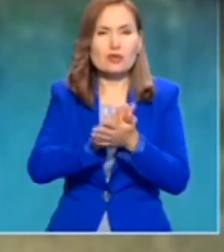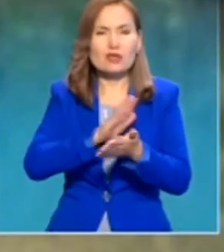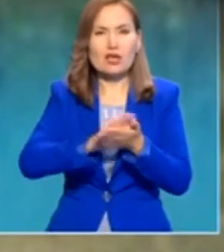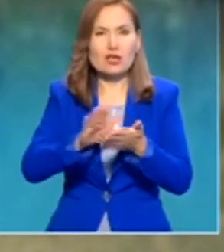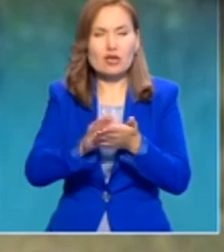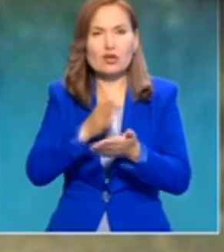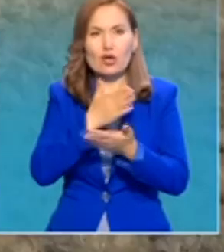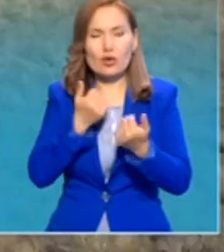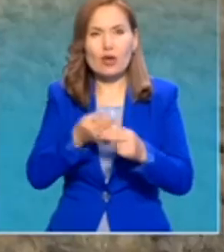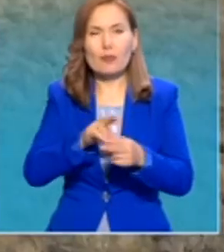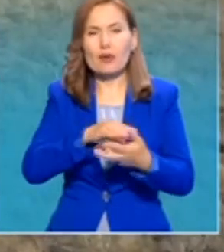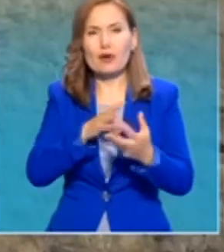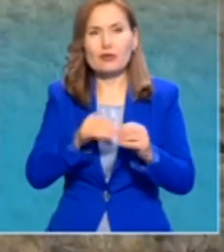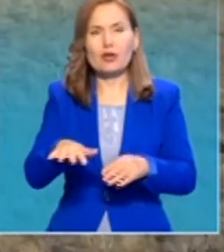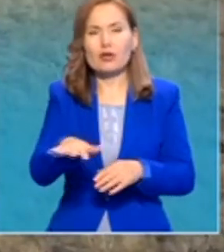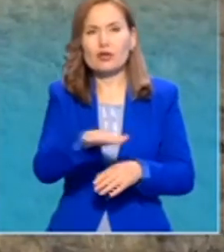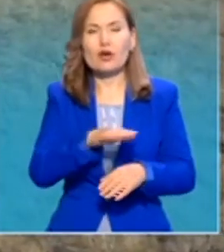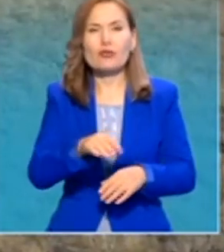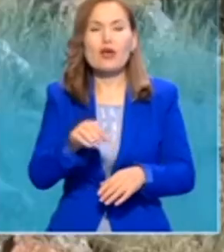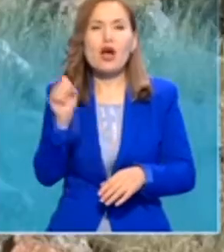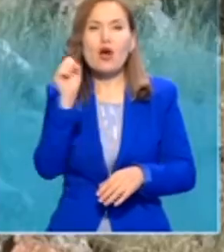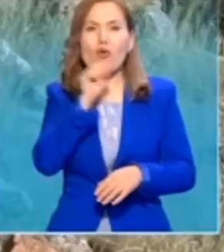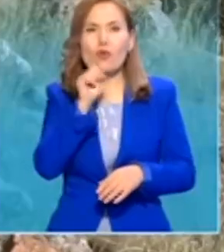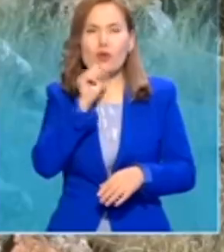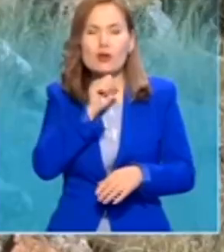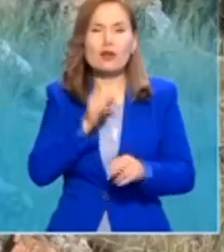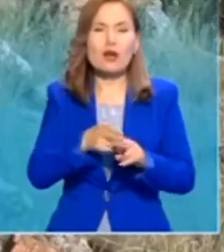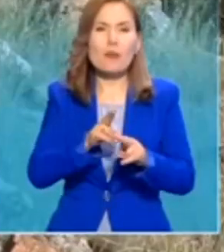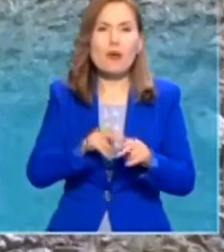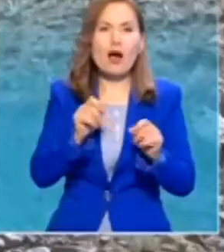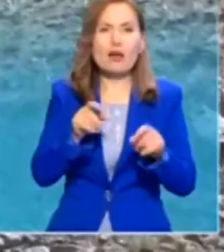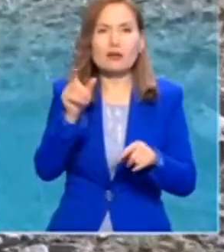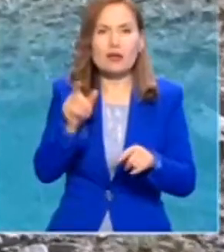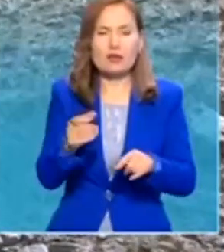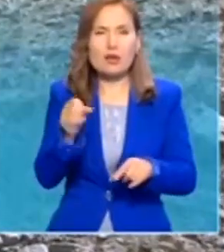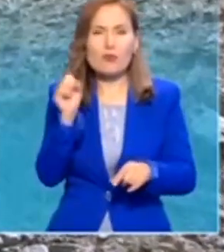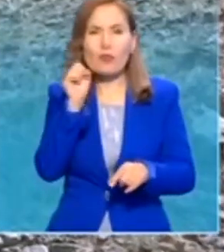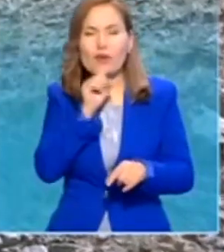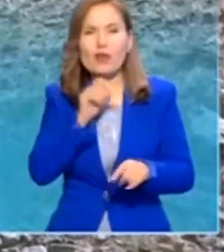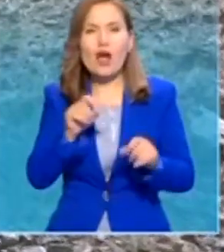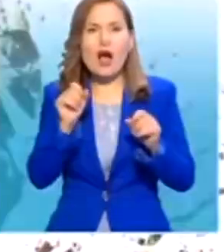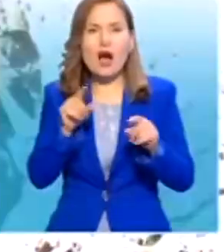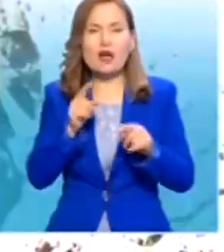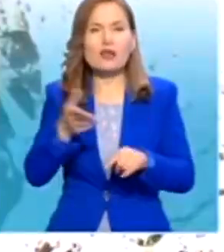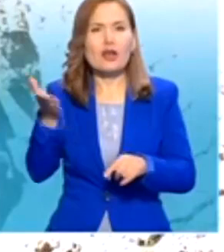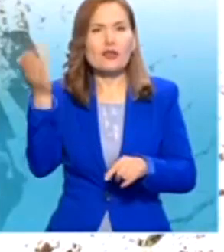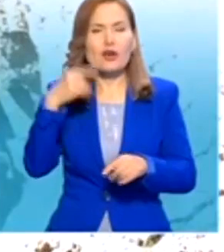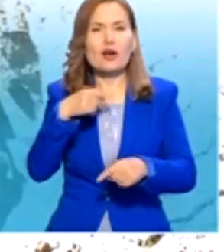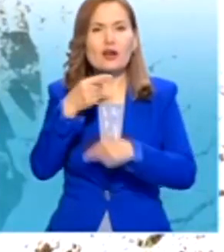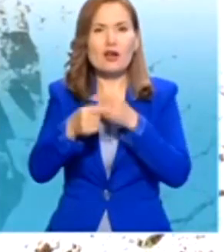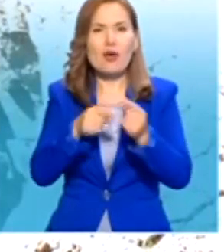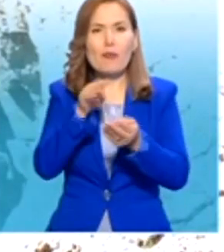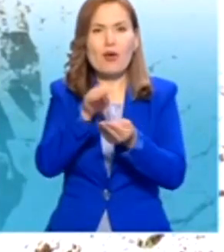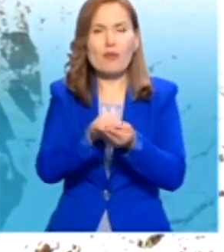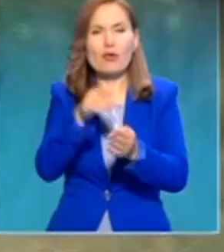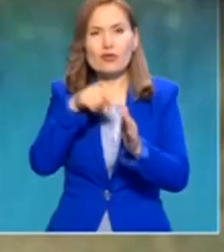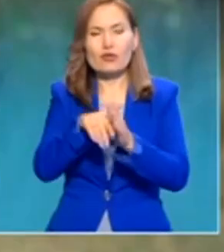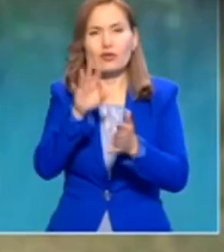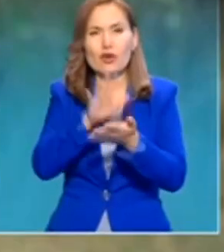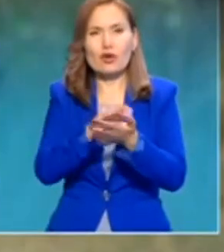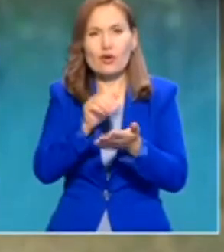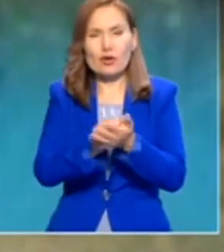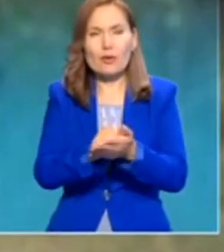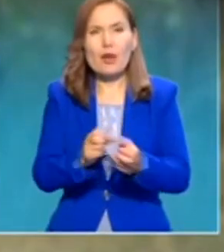Шіліктідегі алтын адам табылған қорғандарды тонап жүргендерді жергілікті тұрғындар қолға түсірді. Алтын іздеп көне сақ дәуіріндегі бейіттерді бүлдіріп жүргендер жайлы